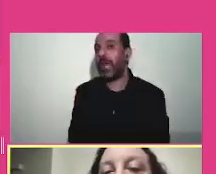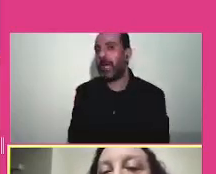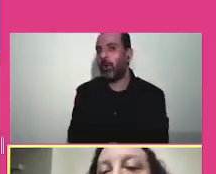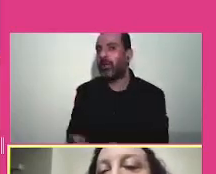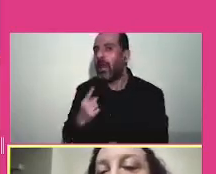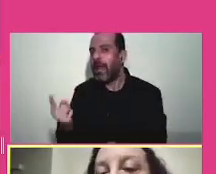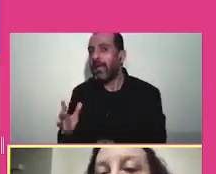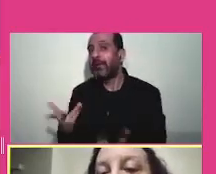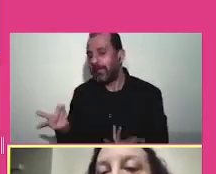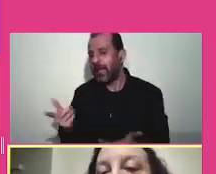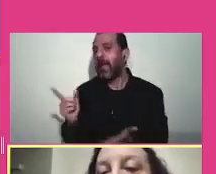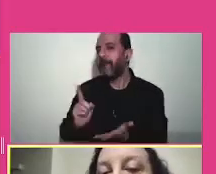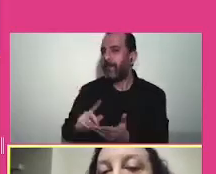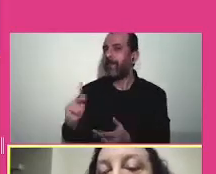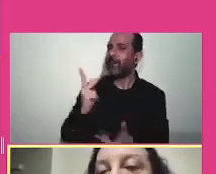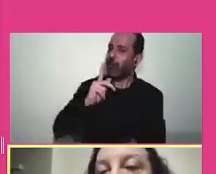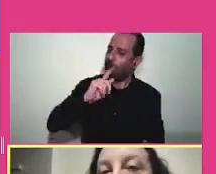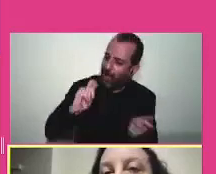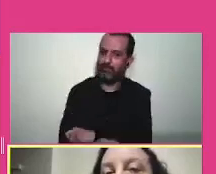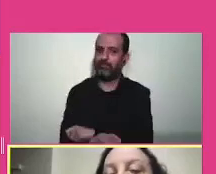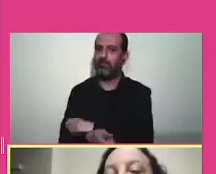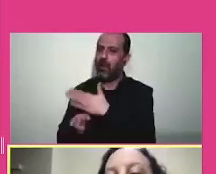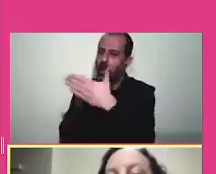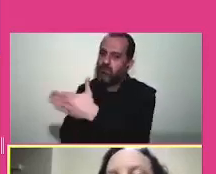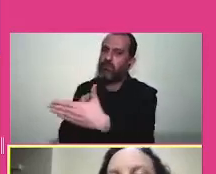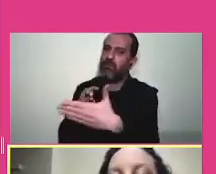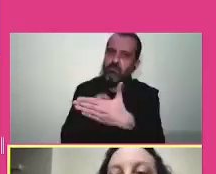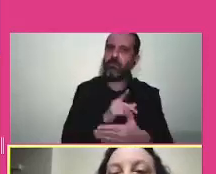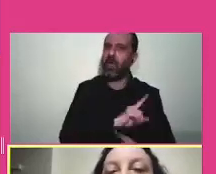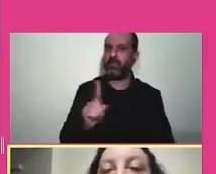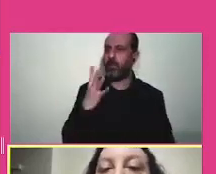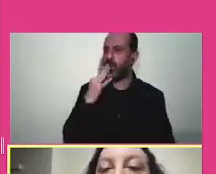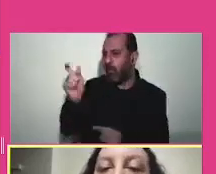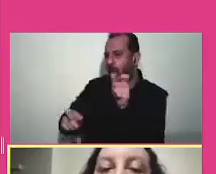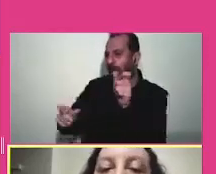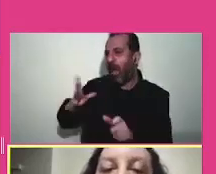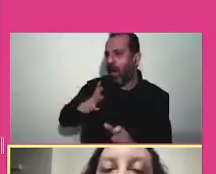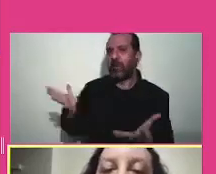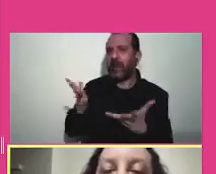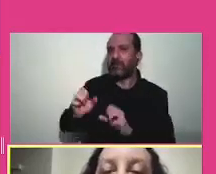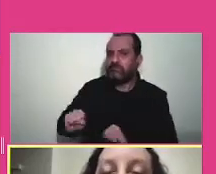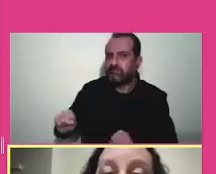κοινωνίας που θέτει εμπόδια σε ανθρώπους που έχουν κάποια βλάβη.